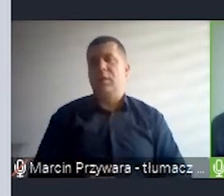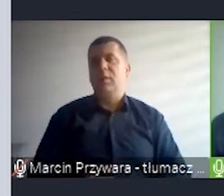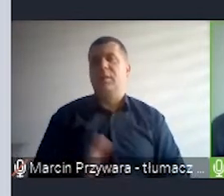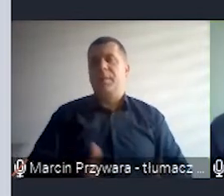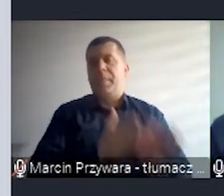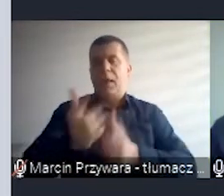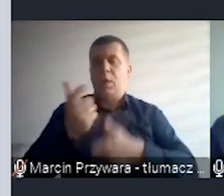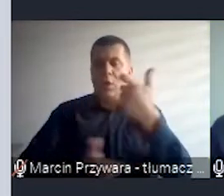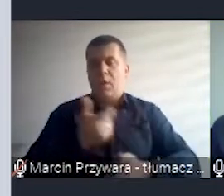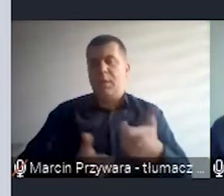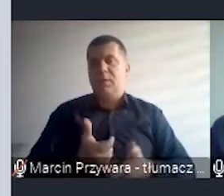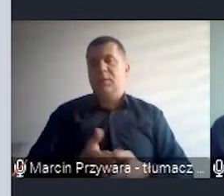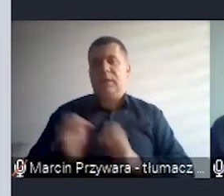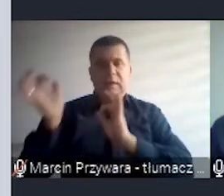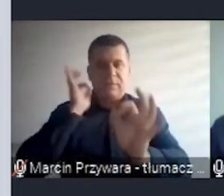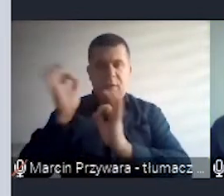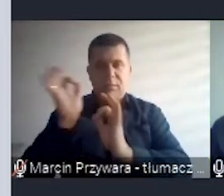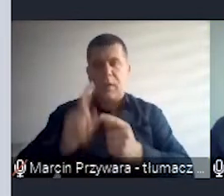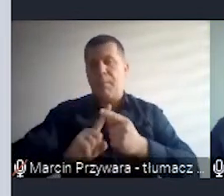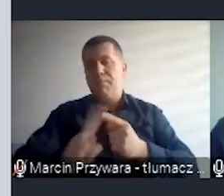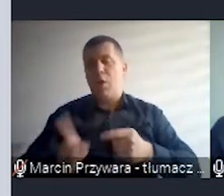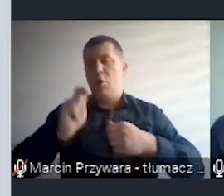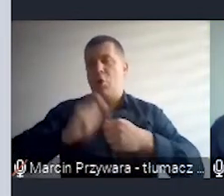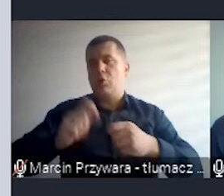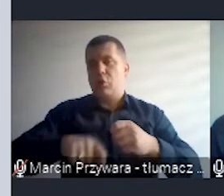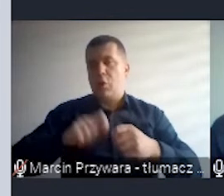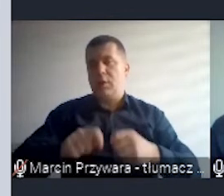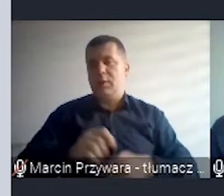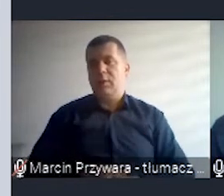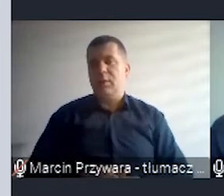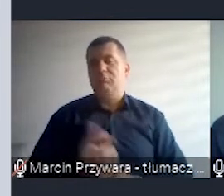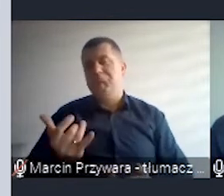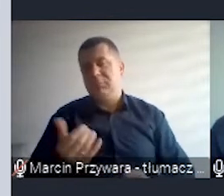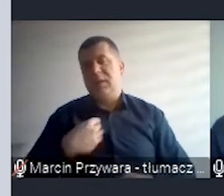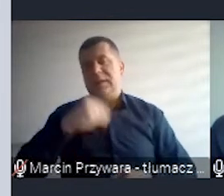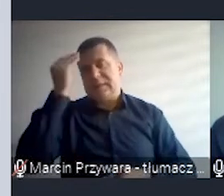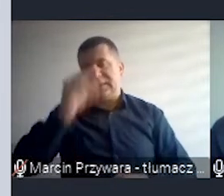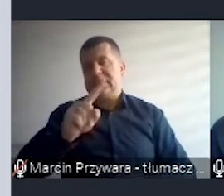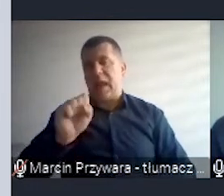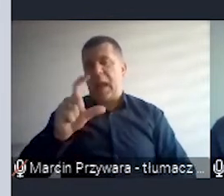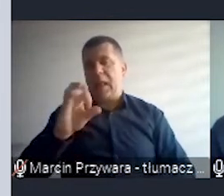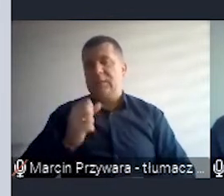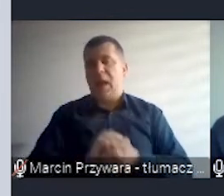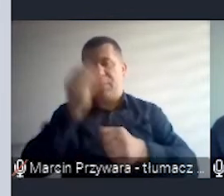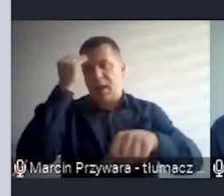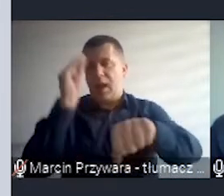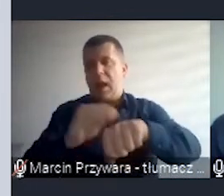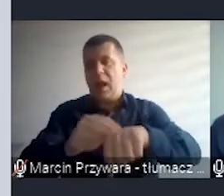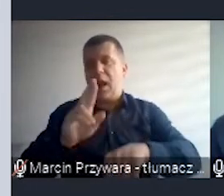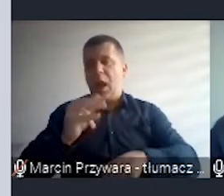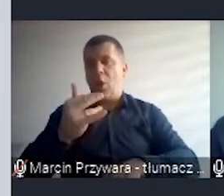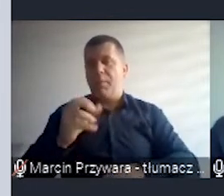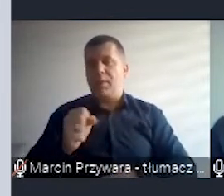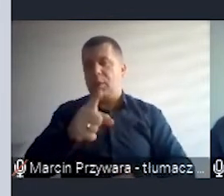Następnie sporządzana jest informacja pokontrolna z ewentualnymi zaleceniami czy rekomendacjami, którą